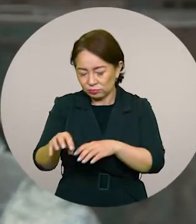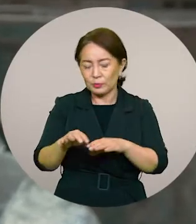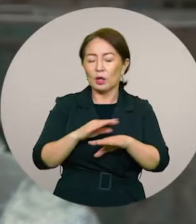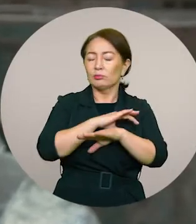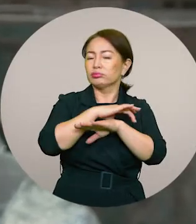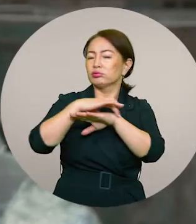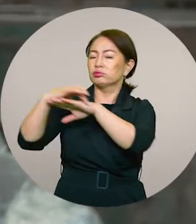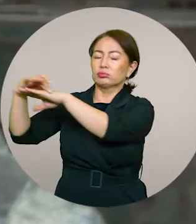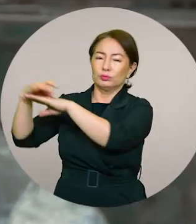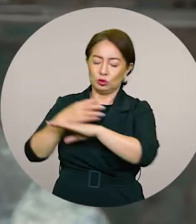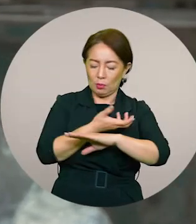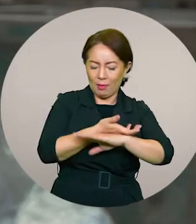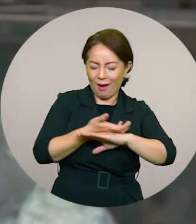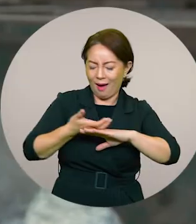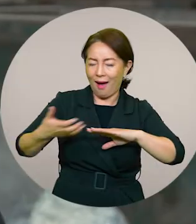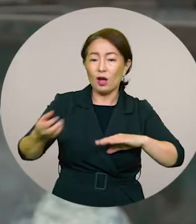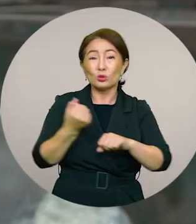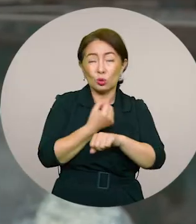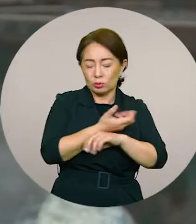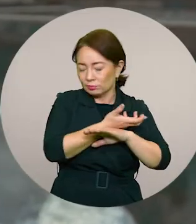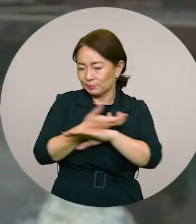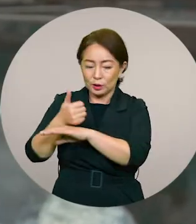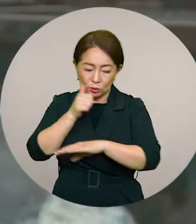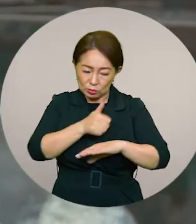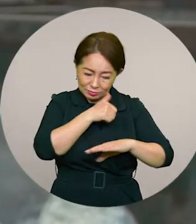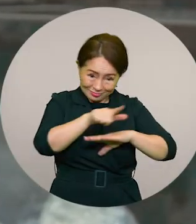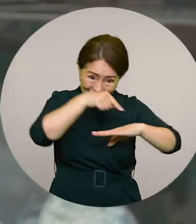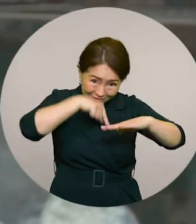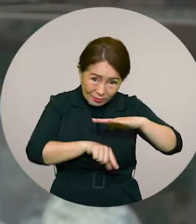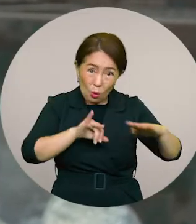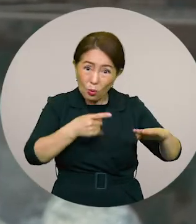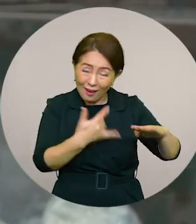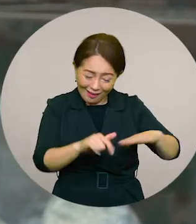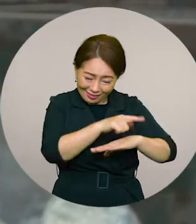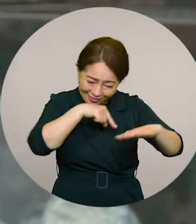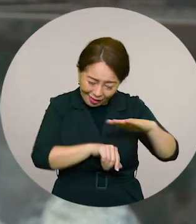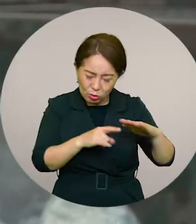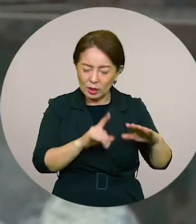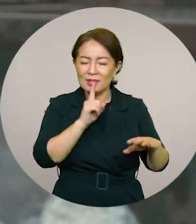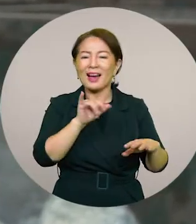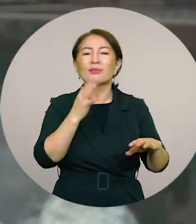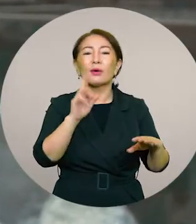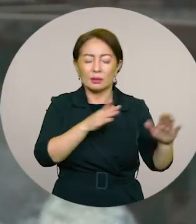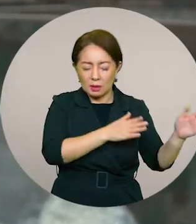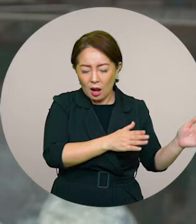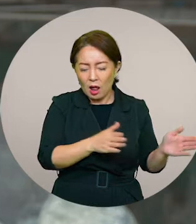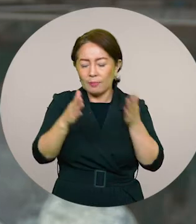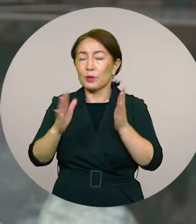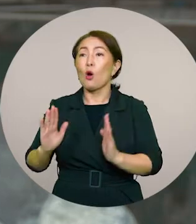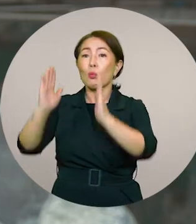ороод туусан дамжуургаараа далд уурхайн налуу конвейероор 1.5 км яваад босоо ам